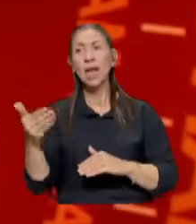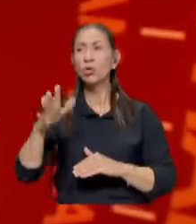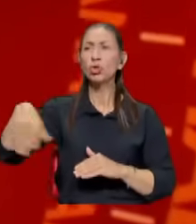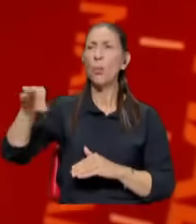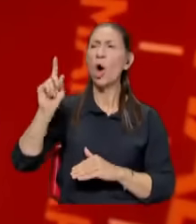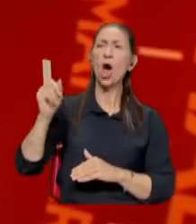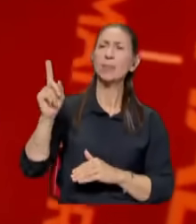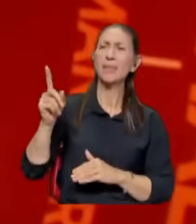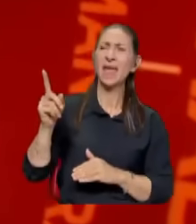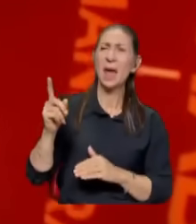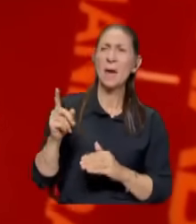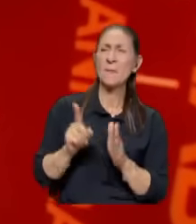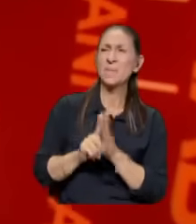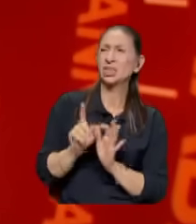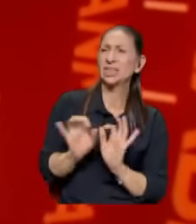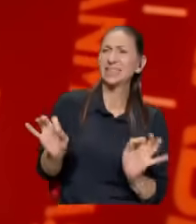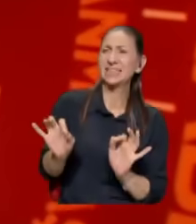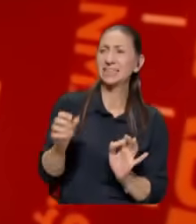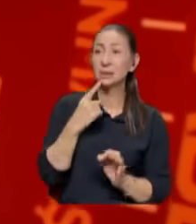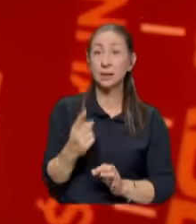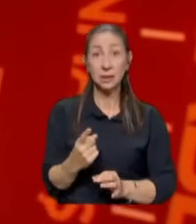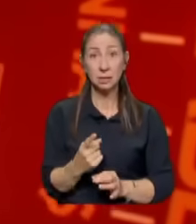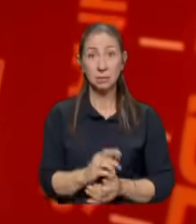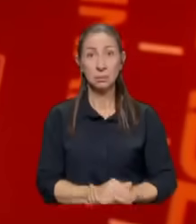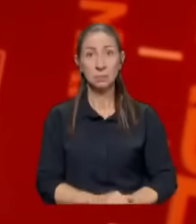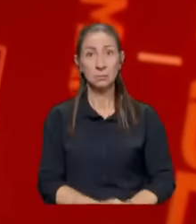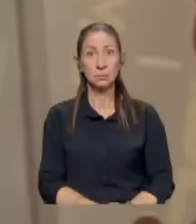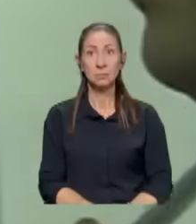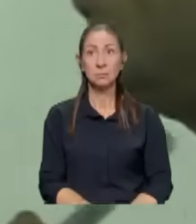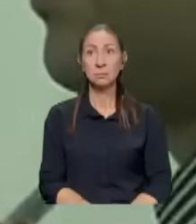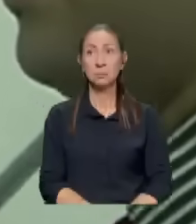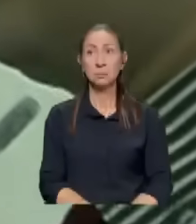tüm öğretmenleri başarısız olmakla suçladı.